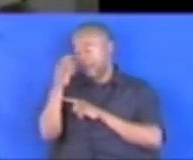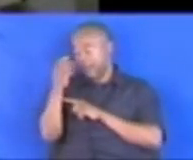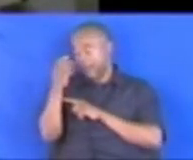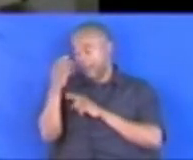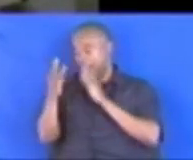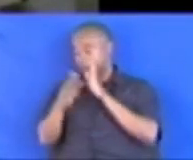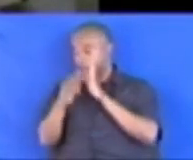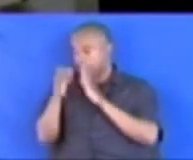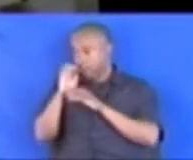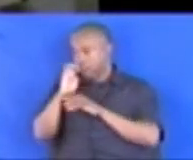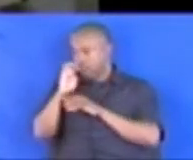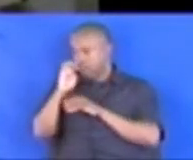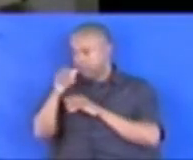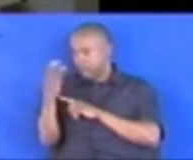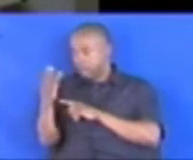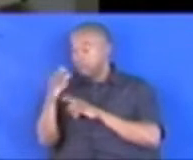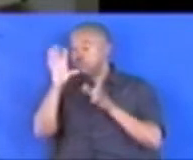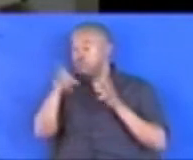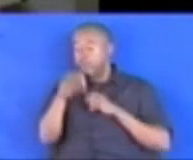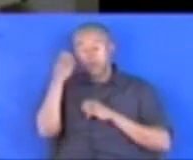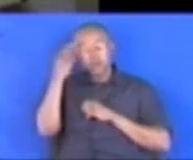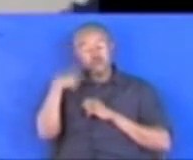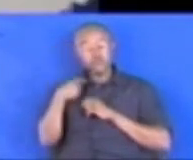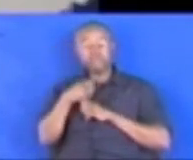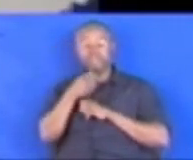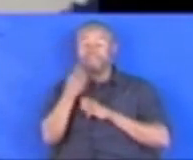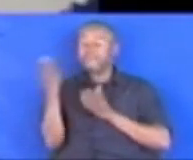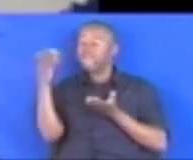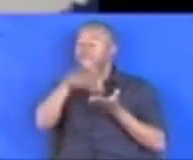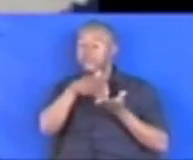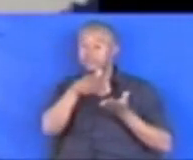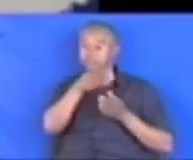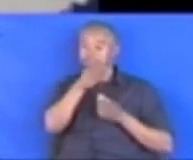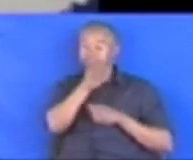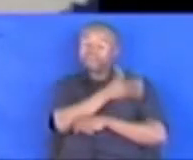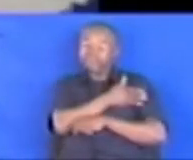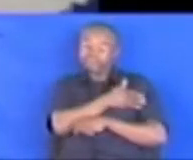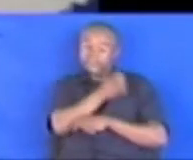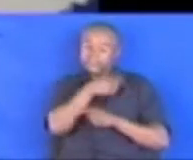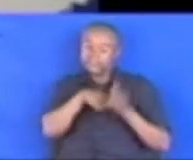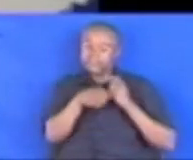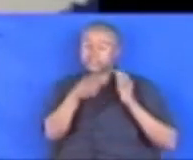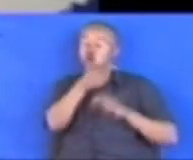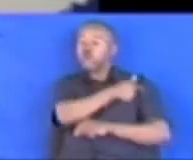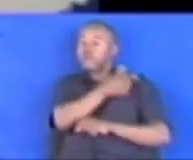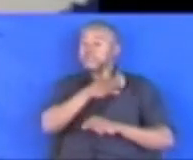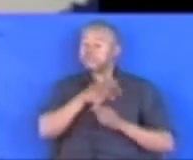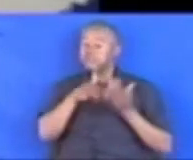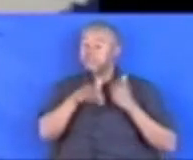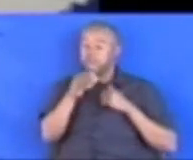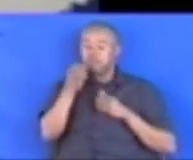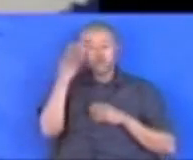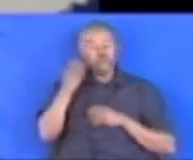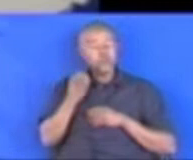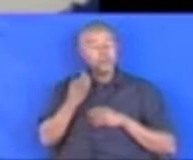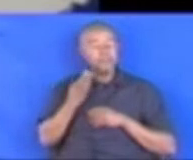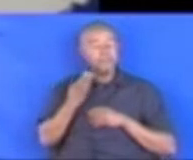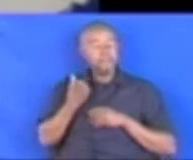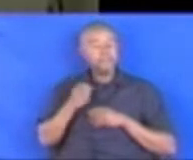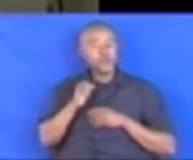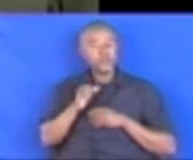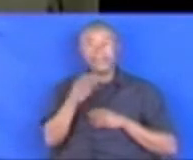Machi 2021. Jumla ya wagonjwa waliohudumiwa kwenye hospitali zetu za kibingwa na ubingwa bobezi ni wagonjwa milioni